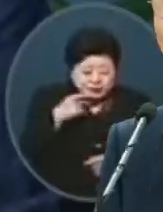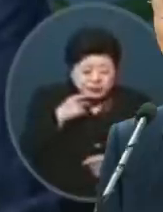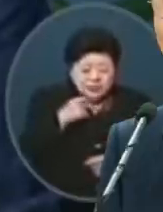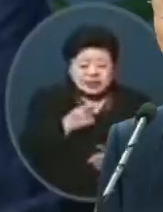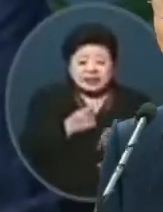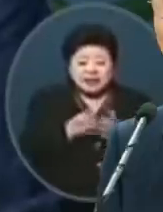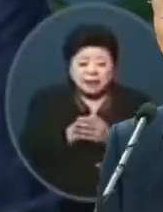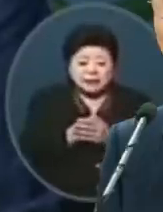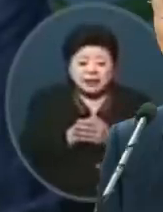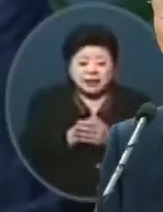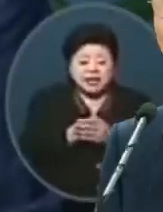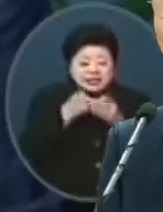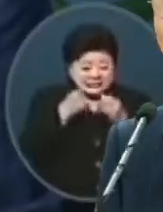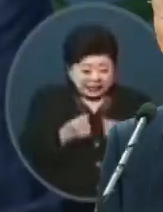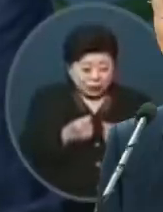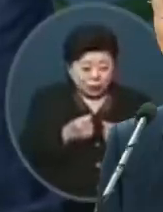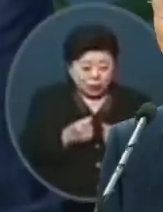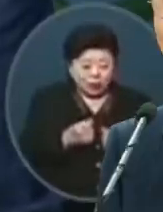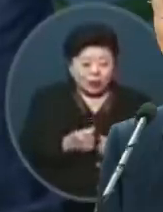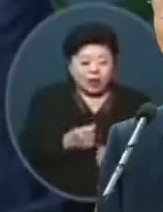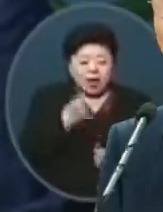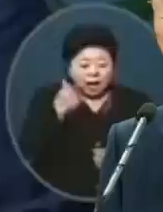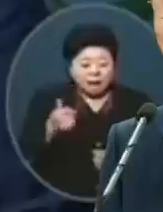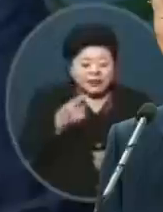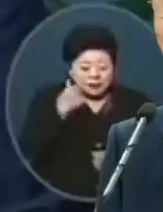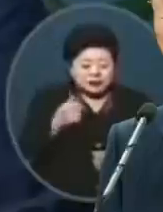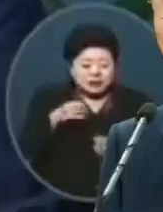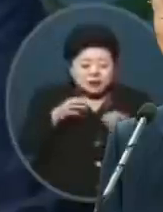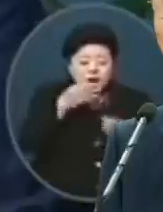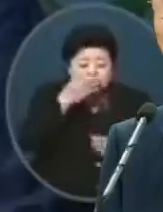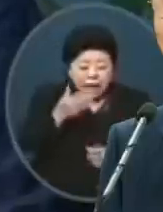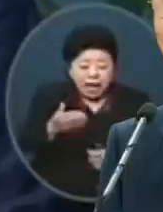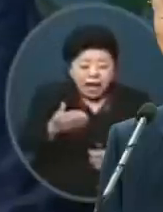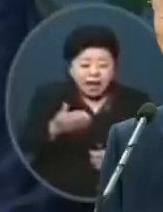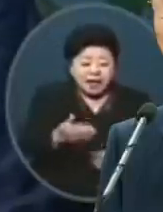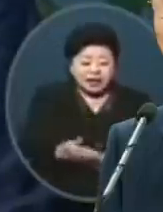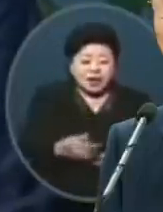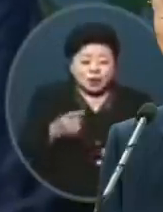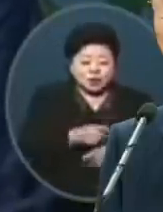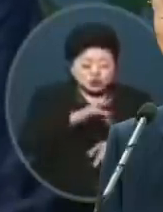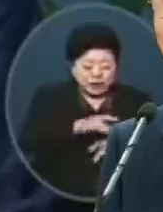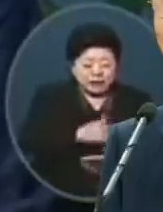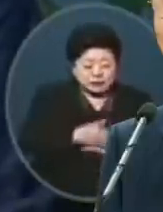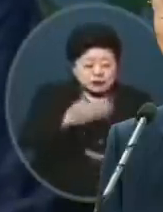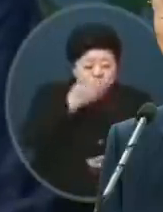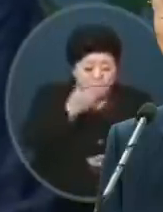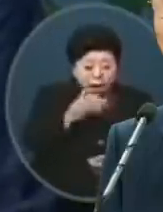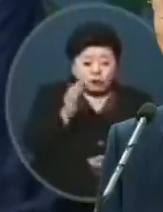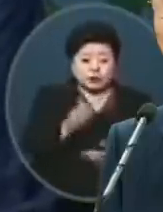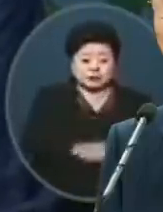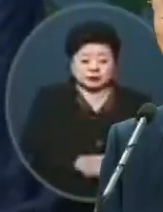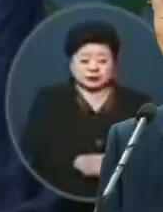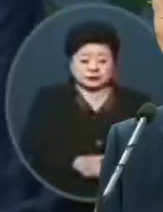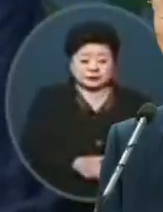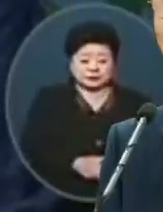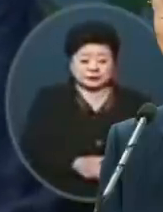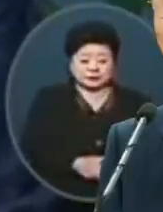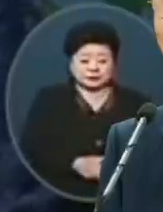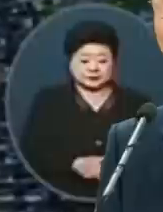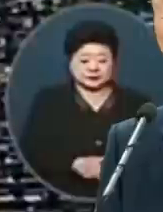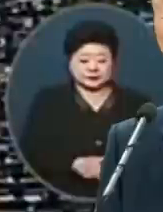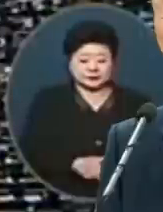덕분에 우리가 살고 아버지를 아버지라고 부르고 원수 마귀를 물리칠 수 있는 은혜가 되는